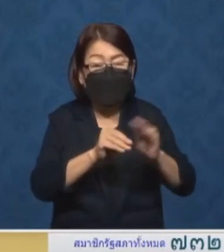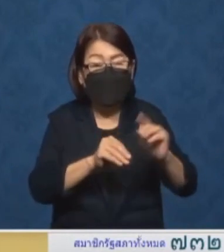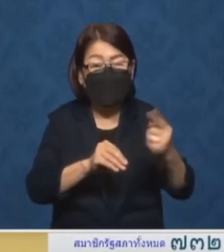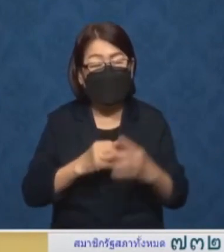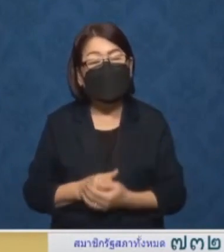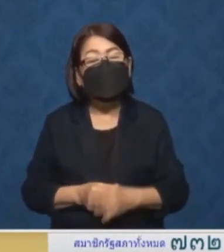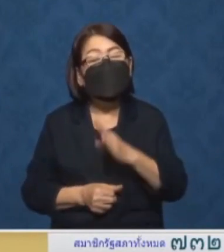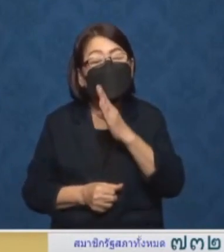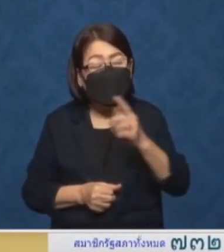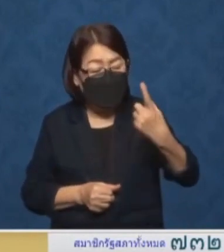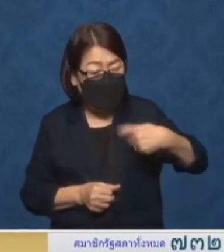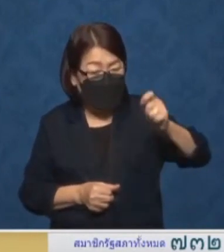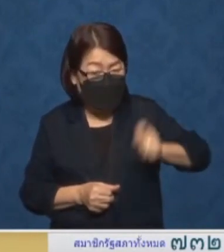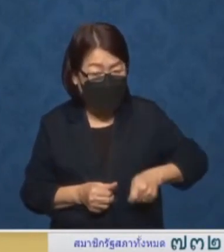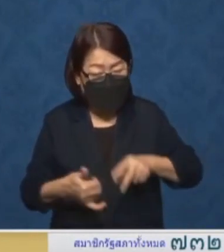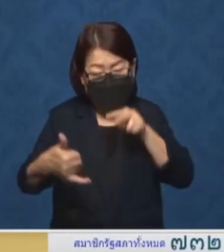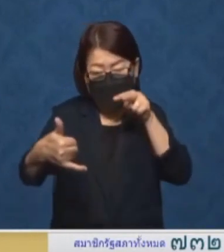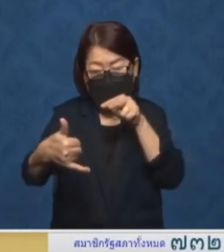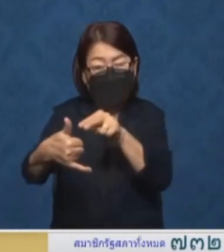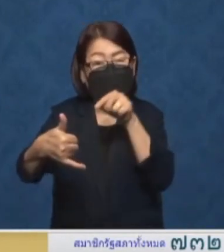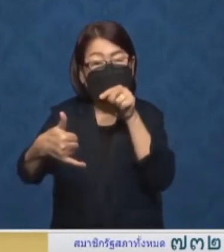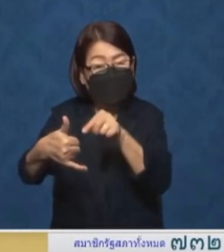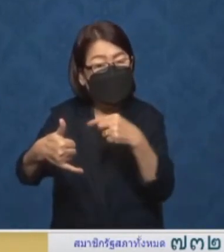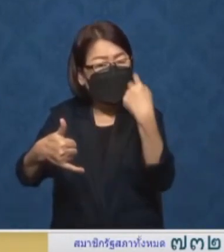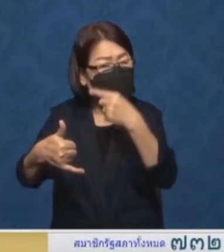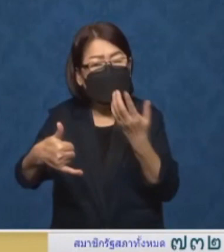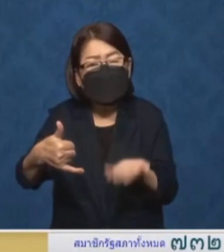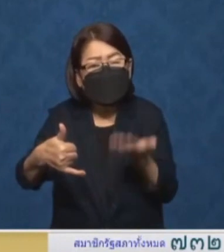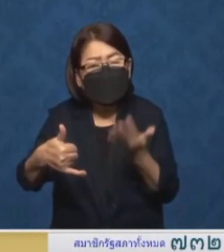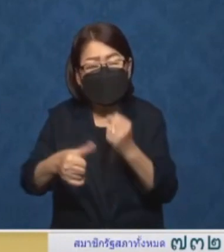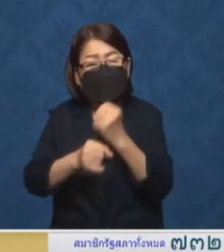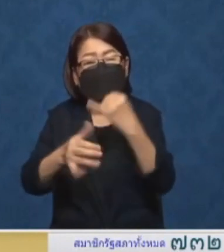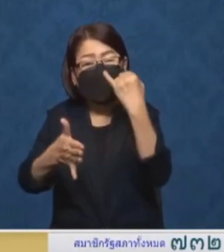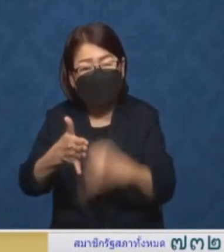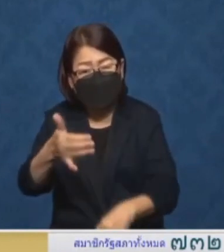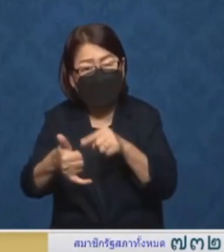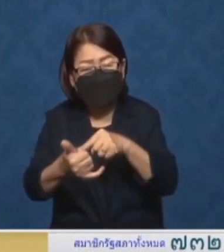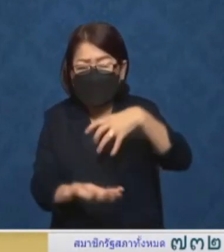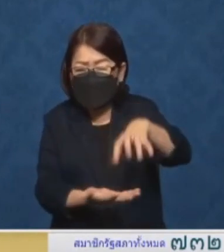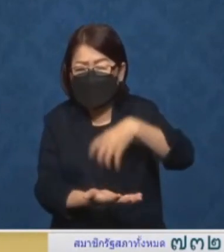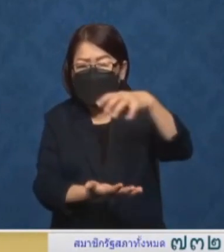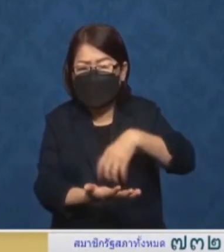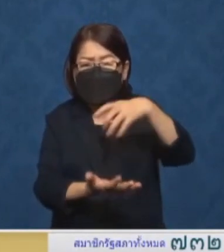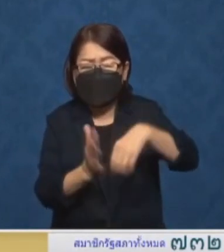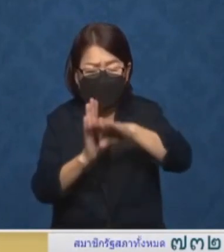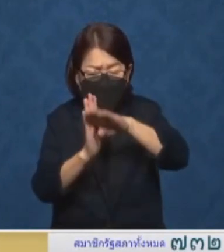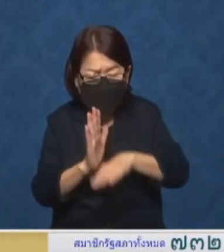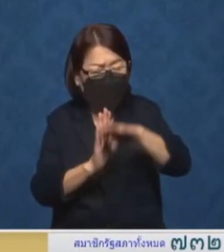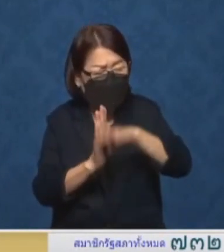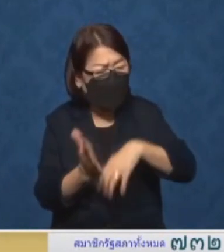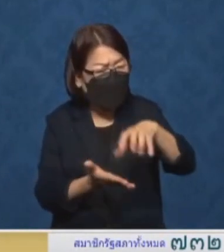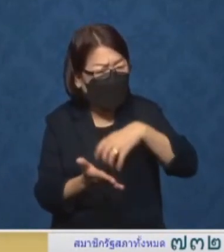ลเห็นว่าผู้กระทำความผิดผู้ใดได้ให้ข้อมูลที่สำคัญและเป็นประโยชน์อย่